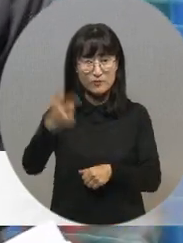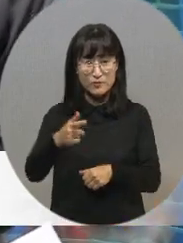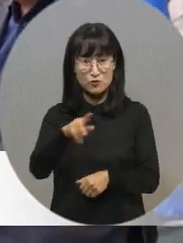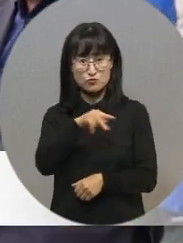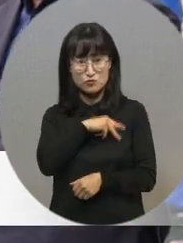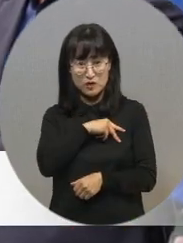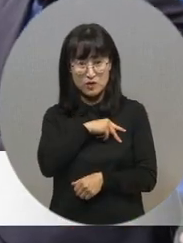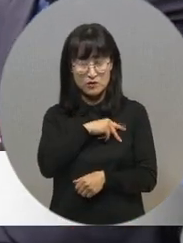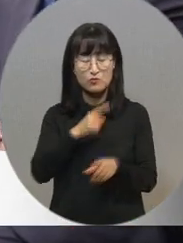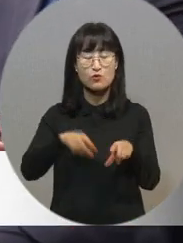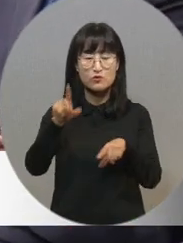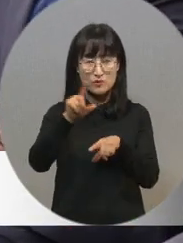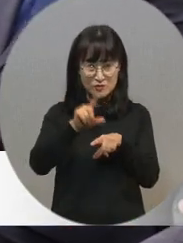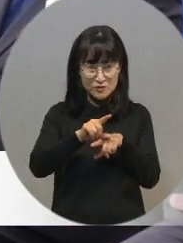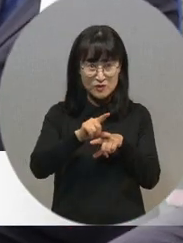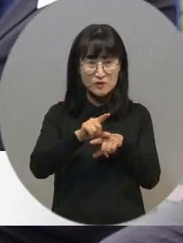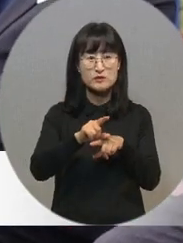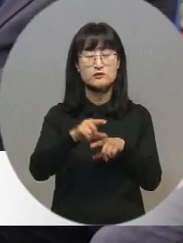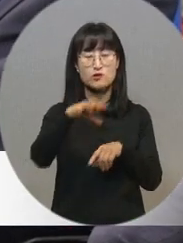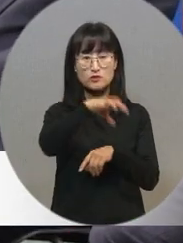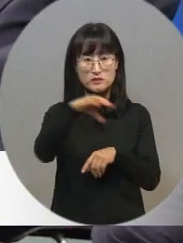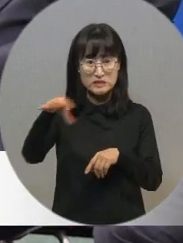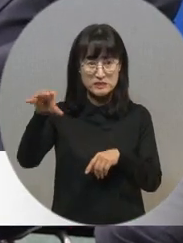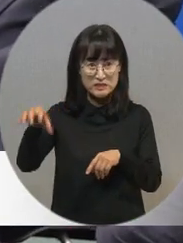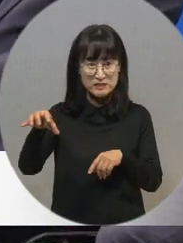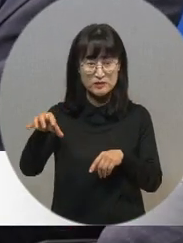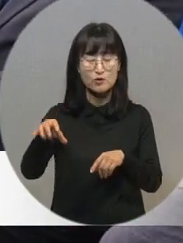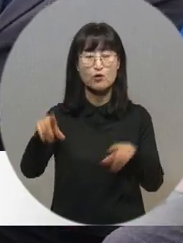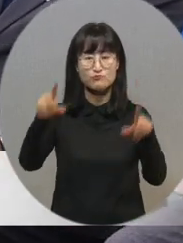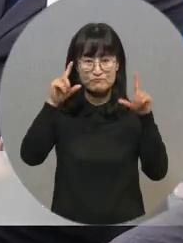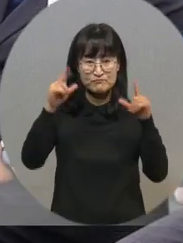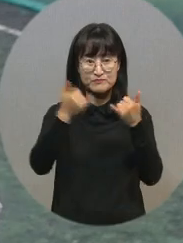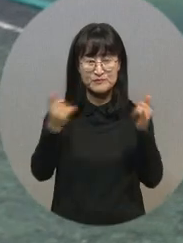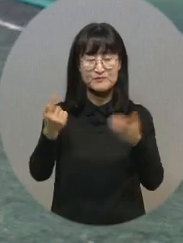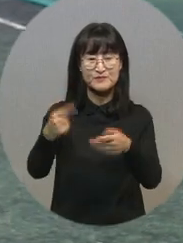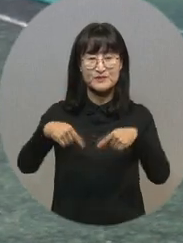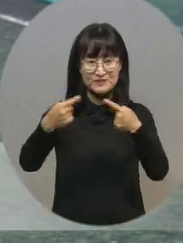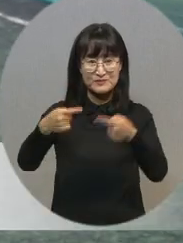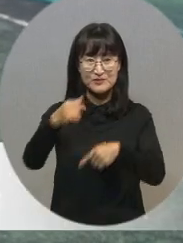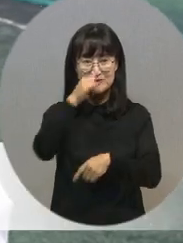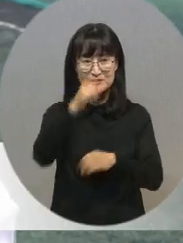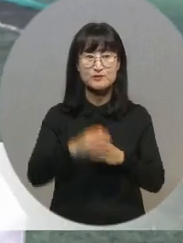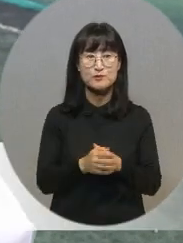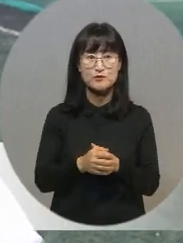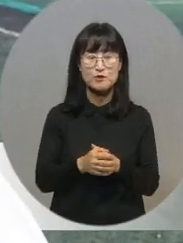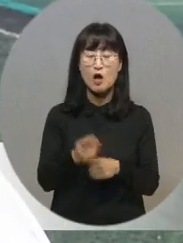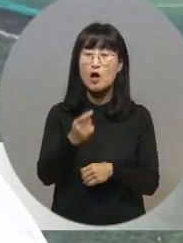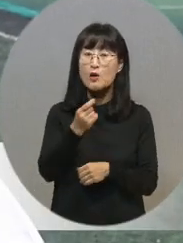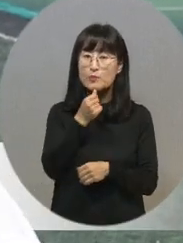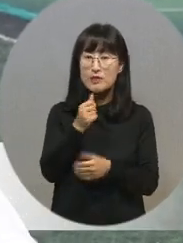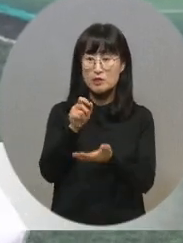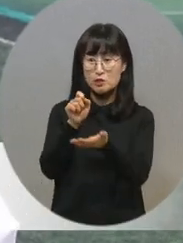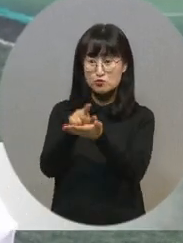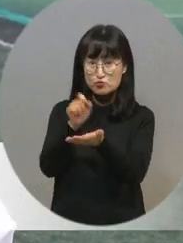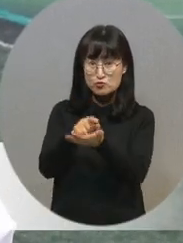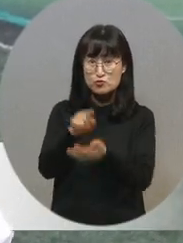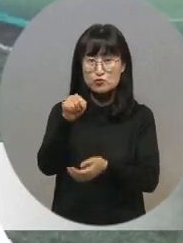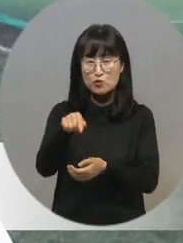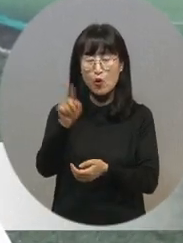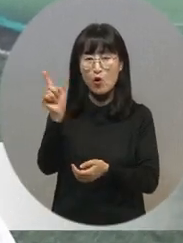국회의원을 비롯한 여러 지역 인사들이 참석하여 자리를 빛냈습니다. 풋살은 아주 속도감